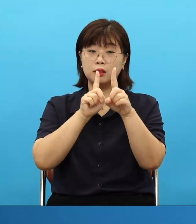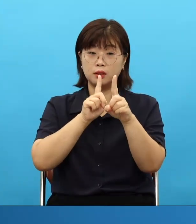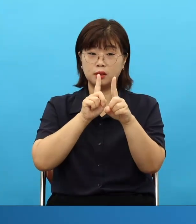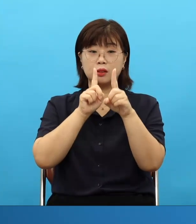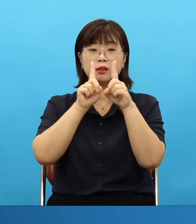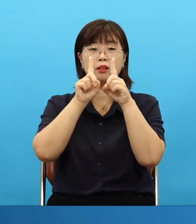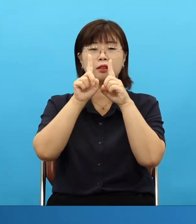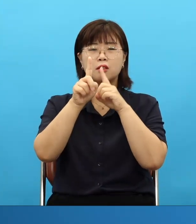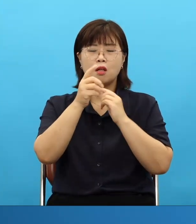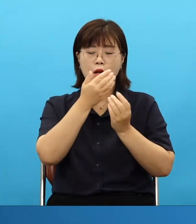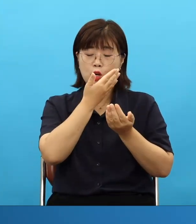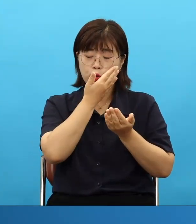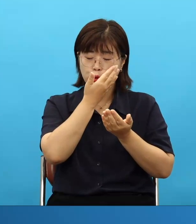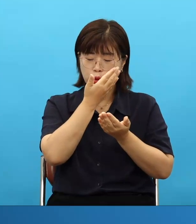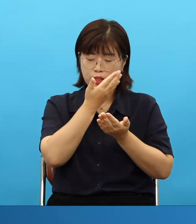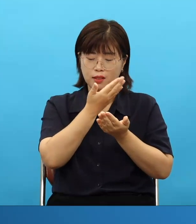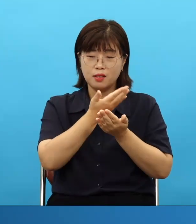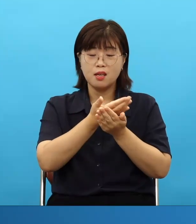말씀은